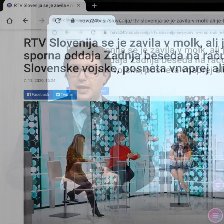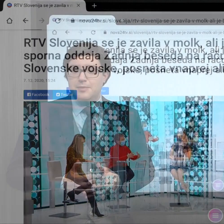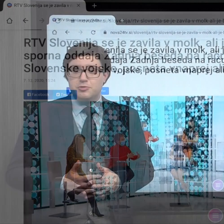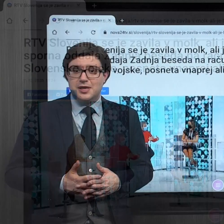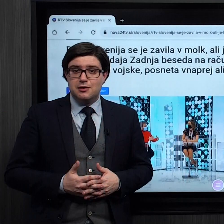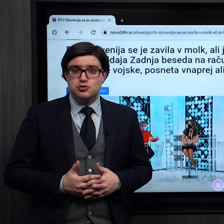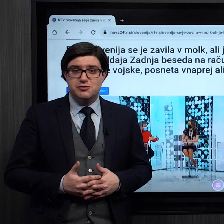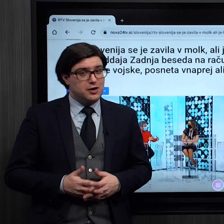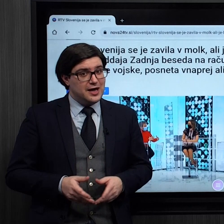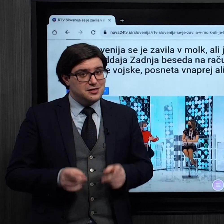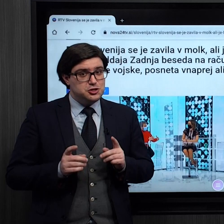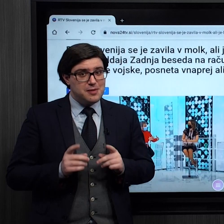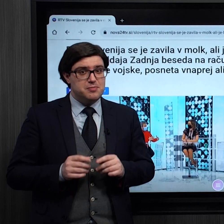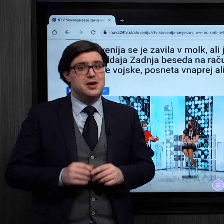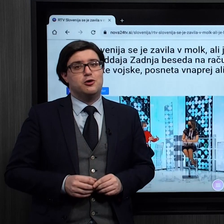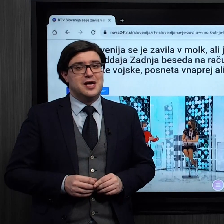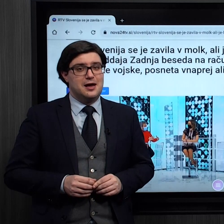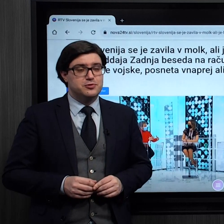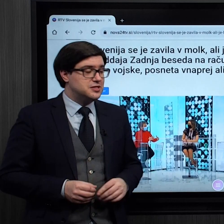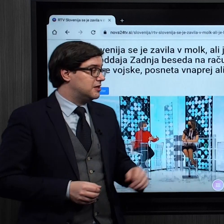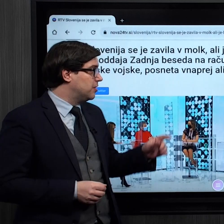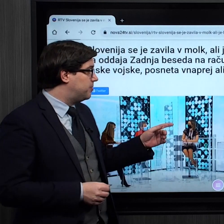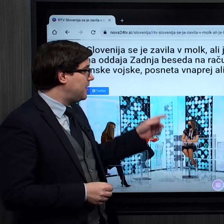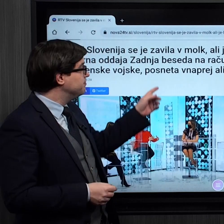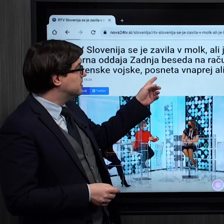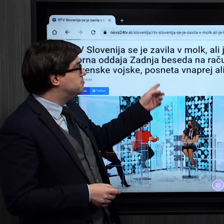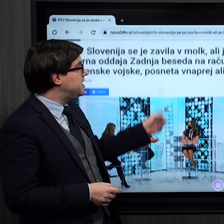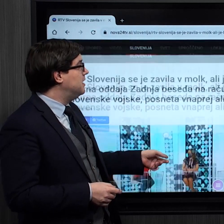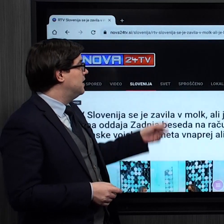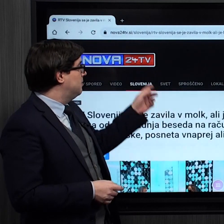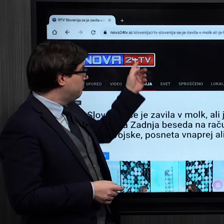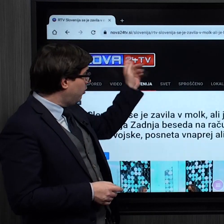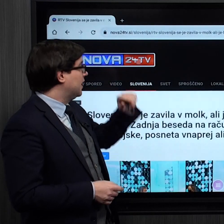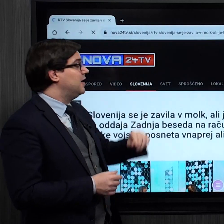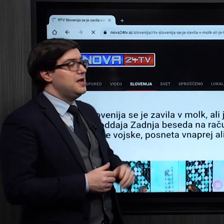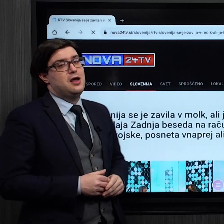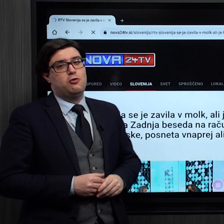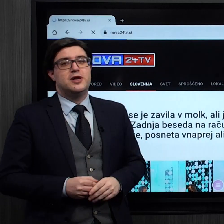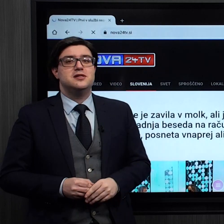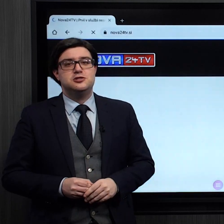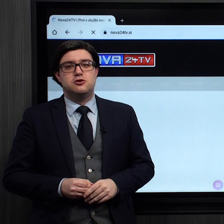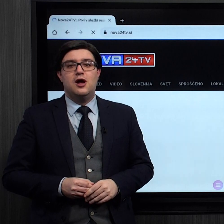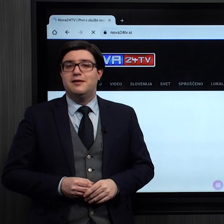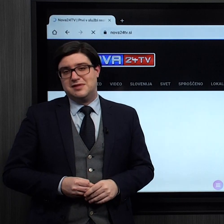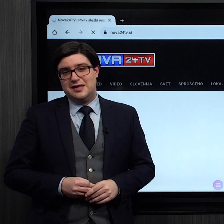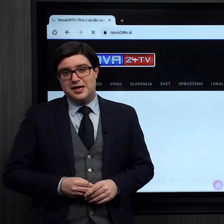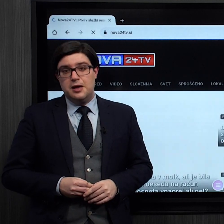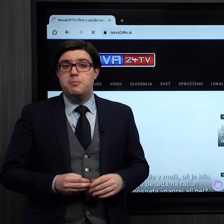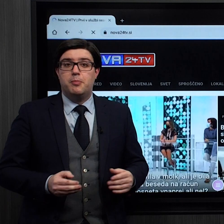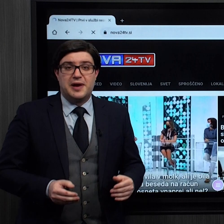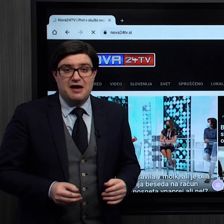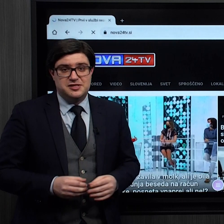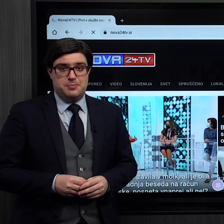vnaprej ali je potekala v živo. Kajti, če bi bila oddaja posneta vnaprej, bi morali uredniško ta